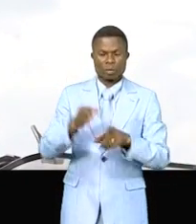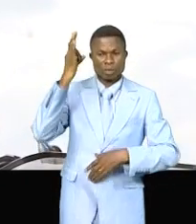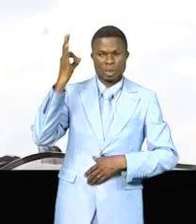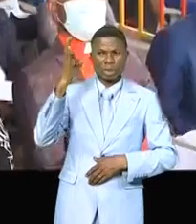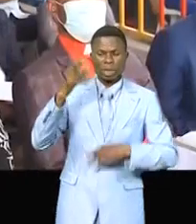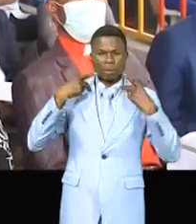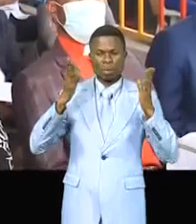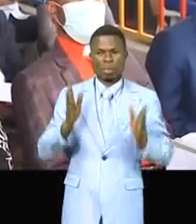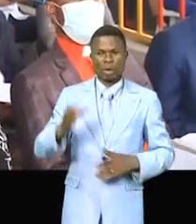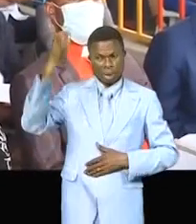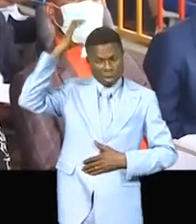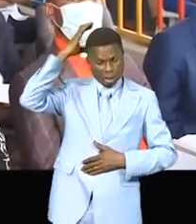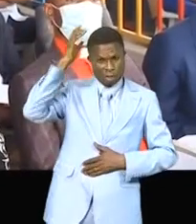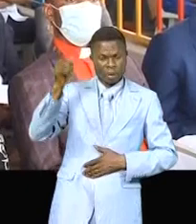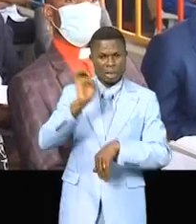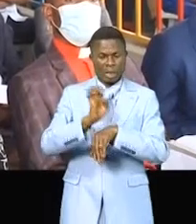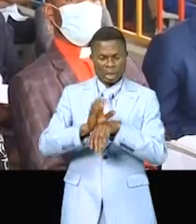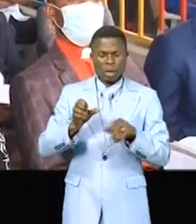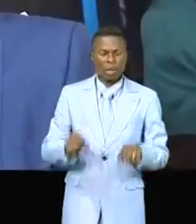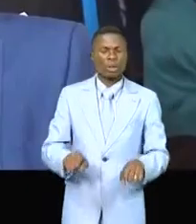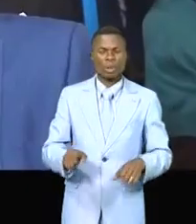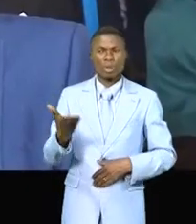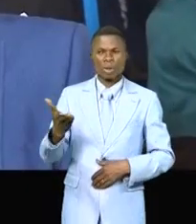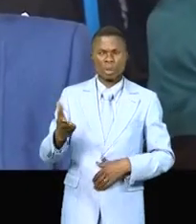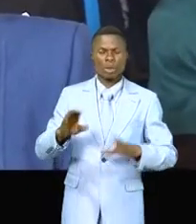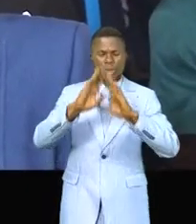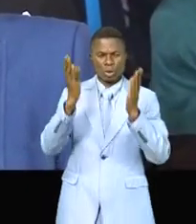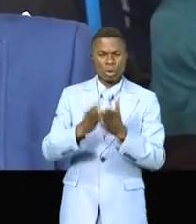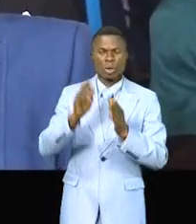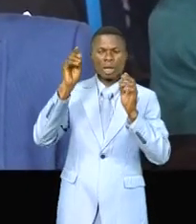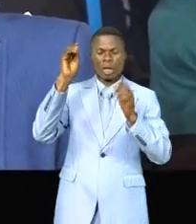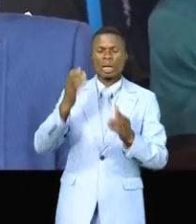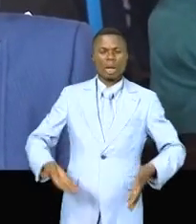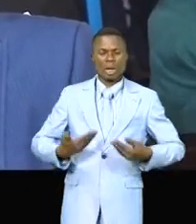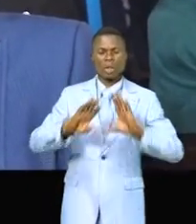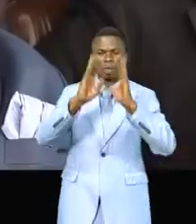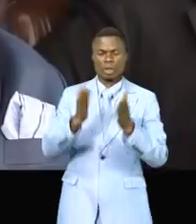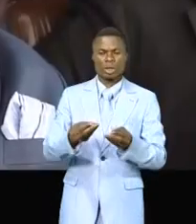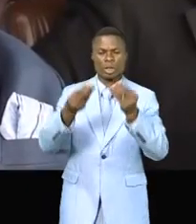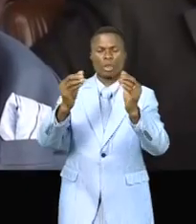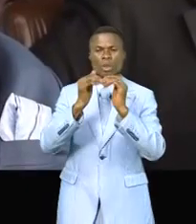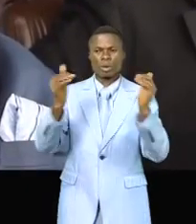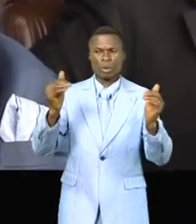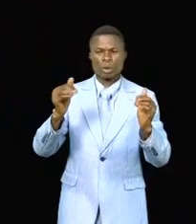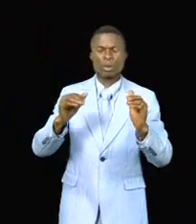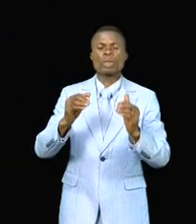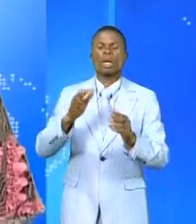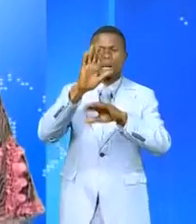par l'évêque Amourani des églises des réveils, le tout sous le thème « Heureux ceux qui procurent la paix car ils seront